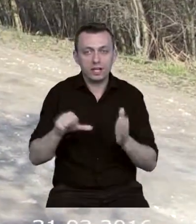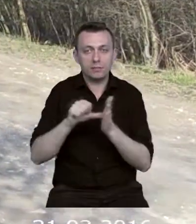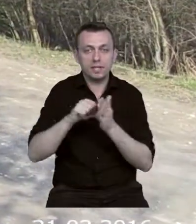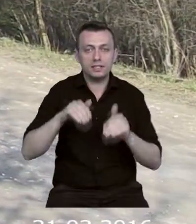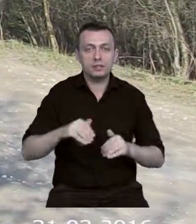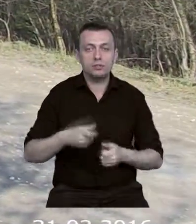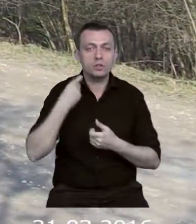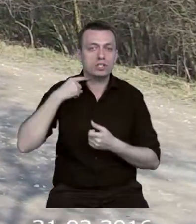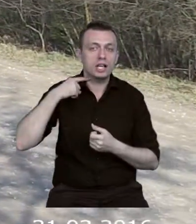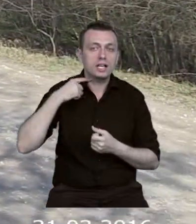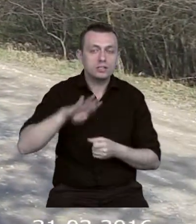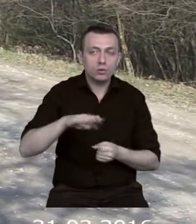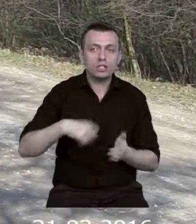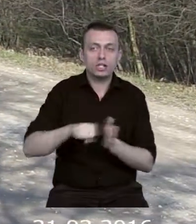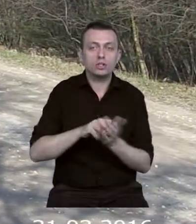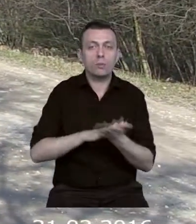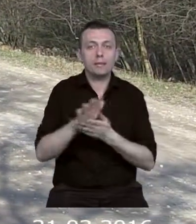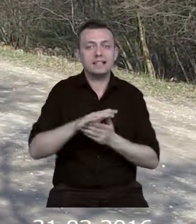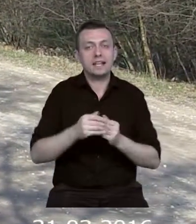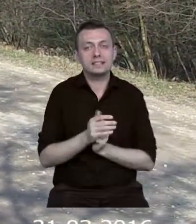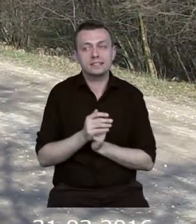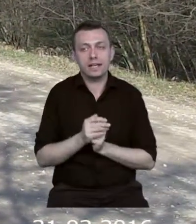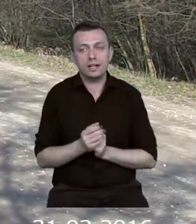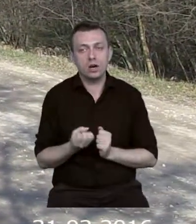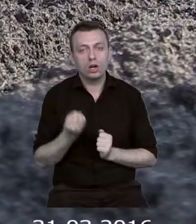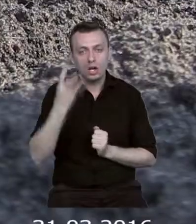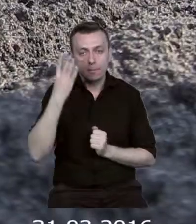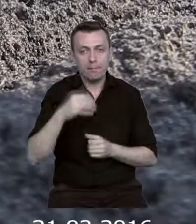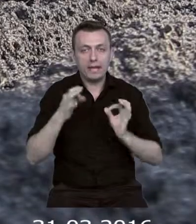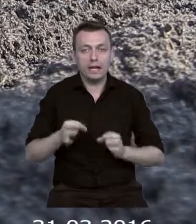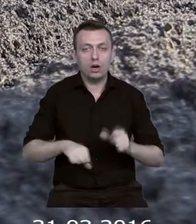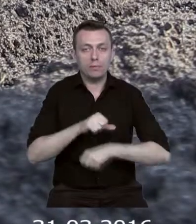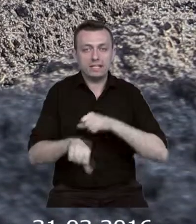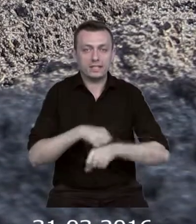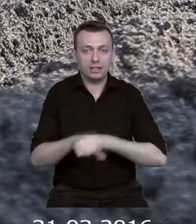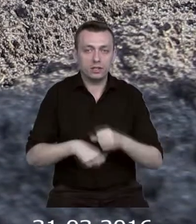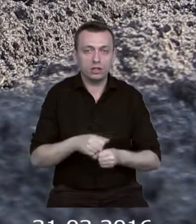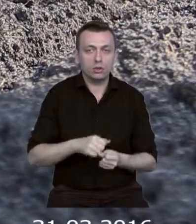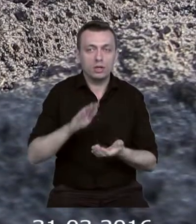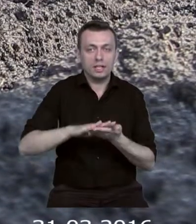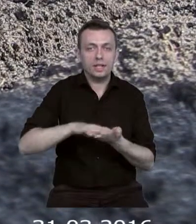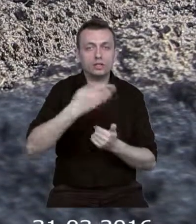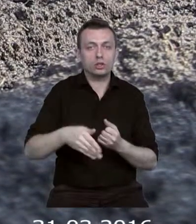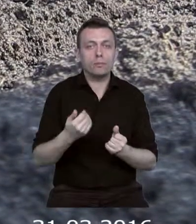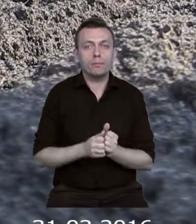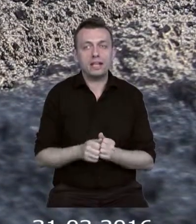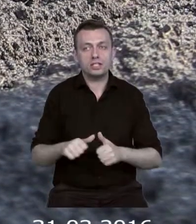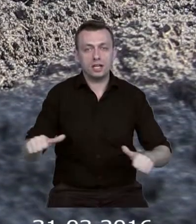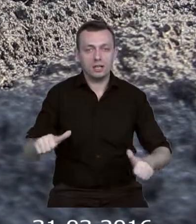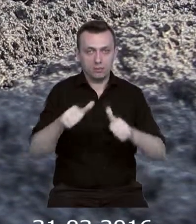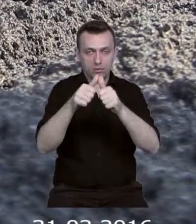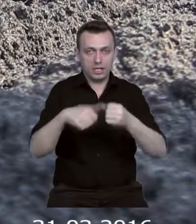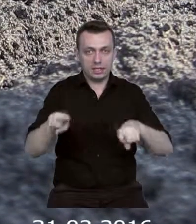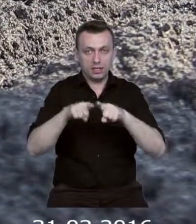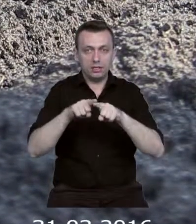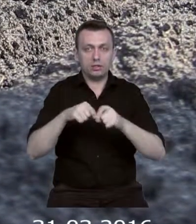środków zewnętrznych. Kandydatów można zgłaszać do 15 maja bieżącego roku. Nagrodą główną w konkursie będzie tytuł oraz statuetka Lew